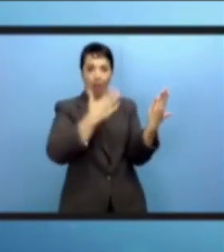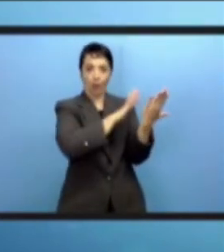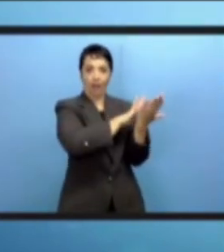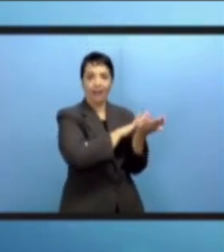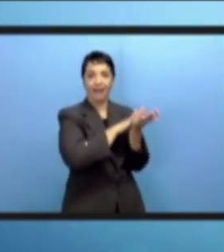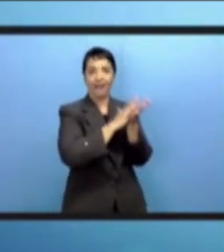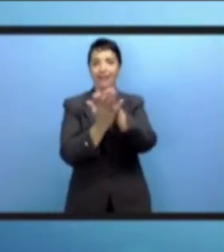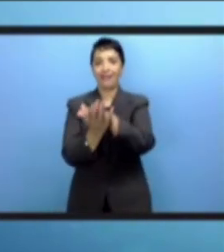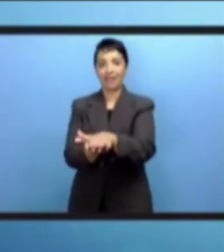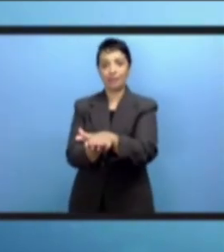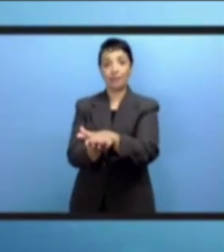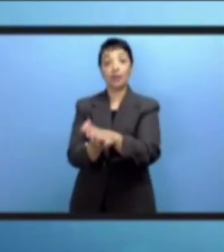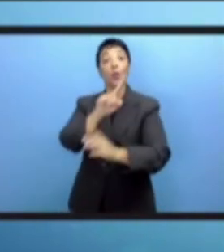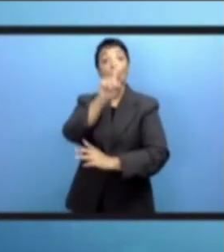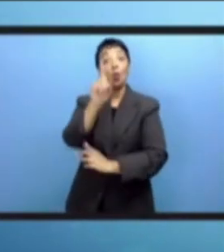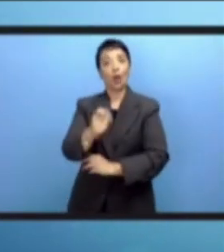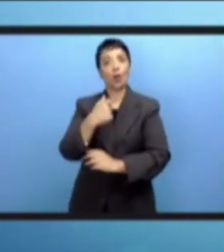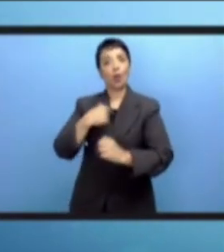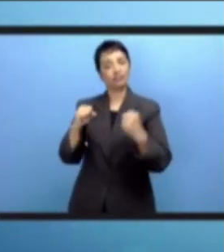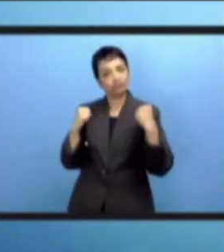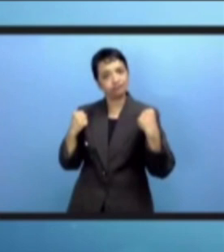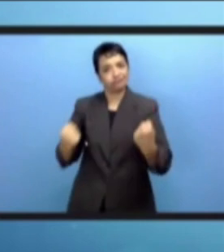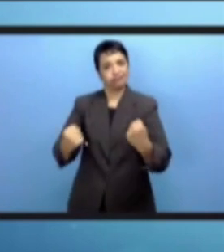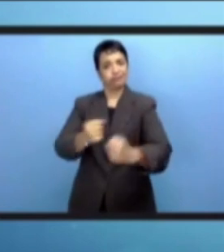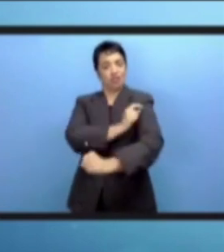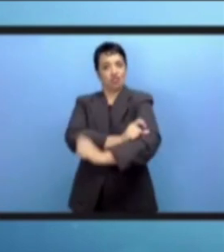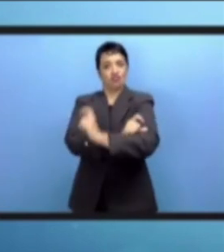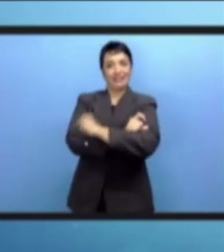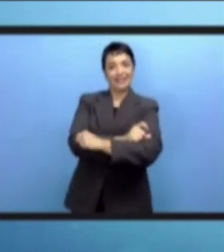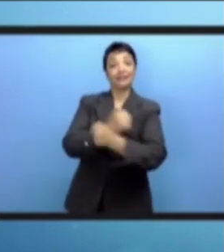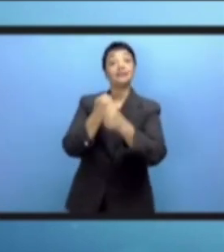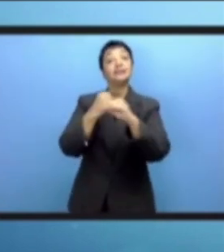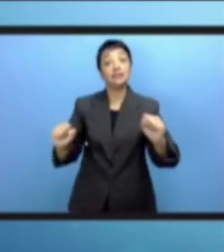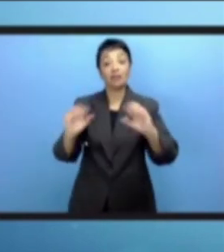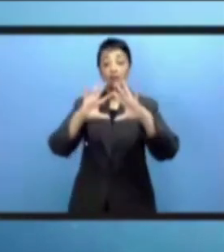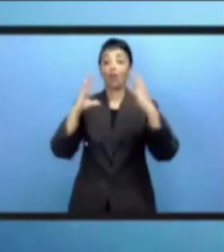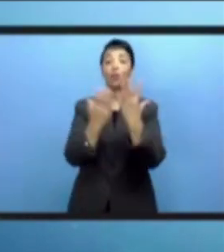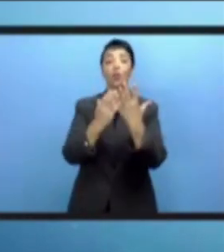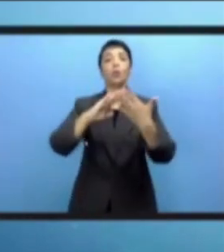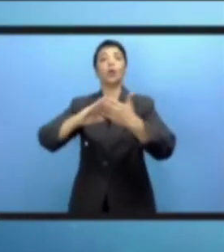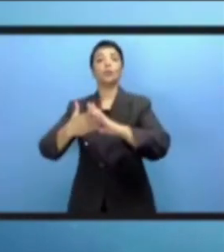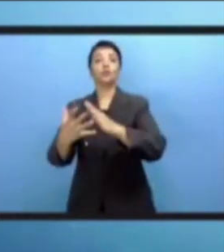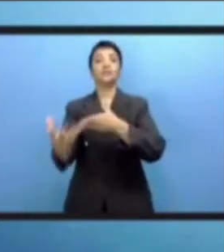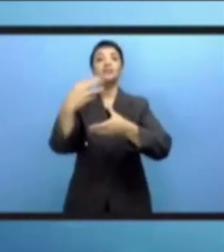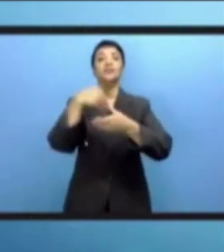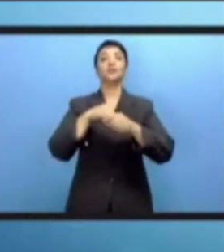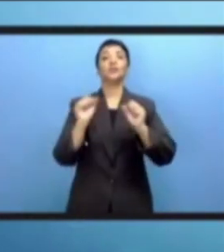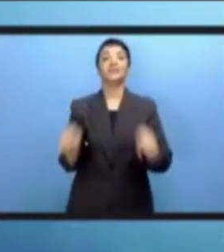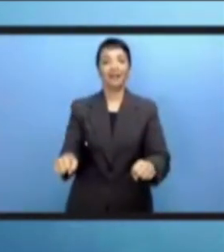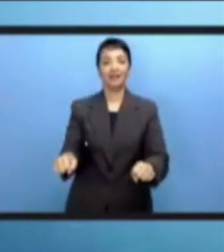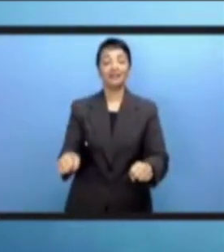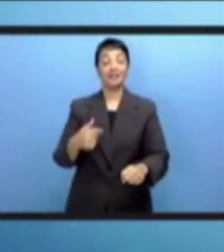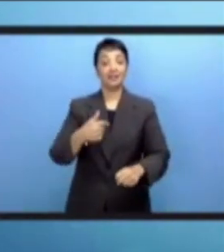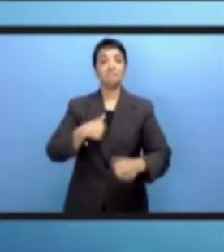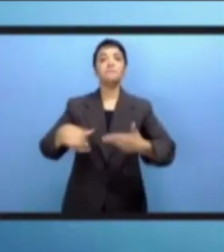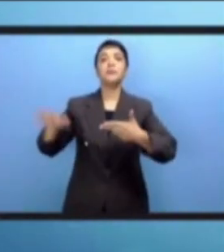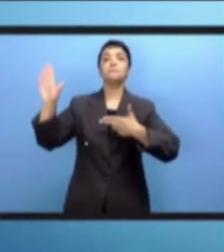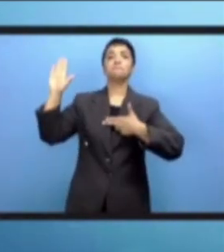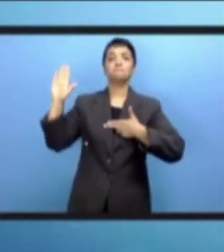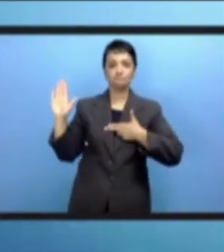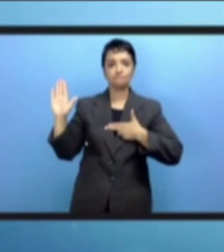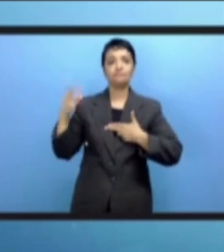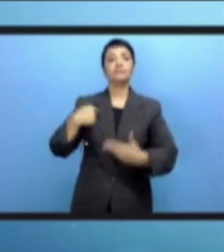Наша задача – сделать так, чтобы интернет был безопасным и устойчивым, и все имели к нему доступ.